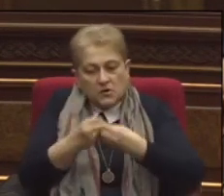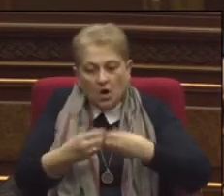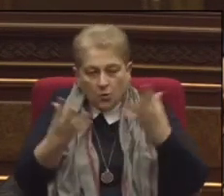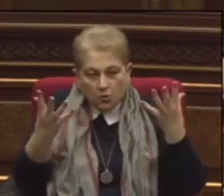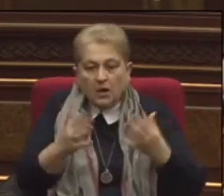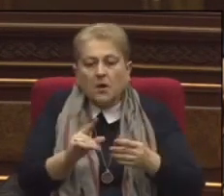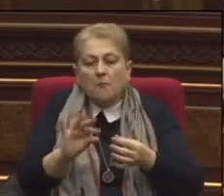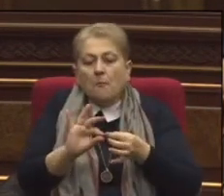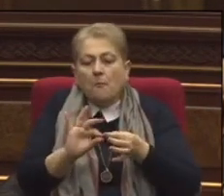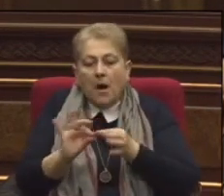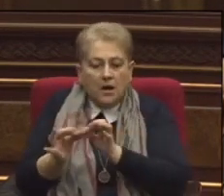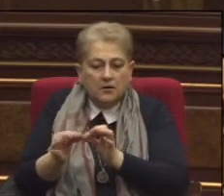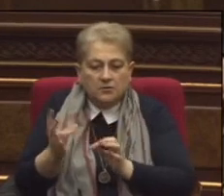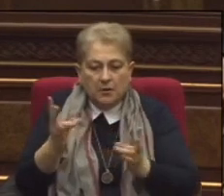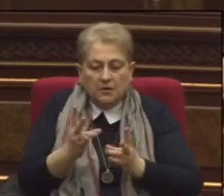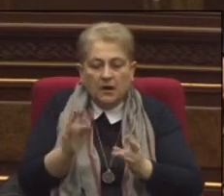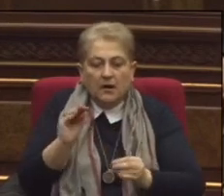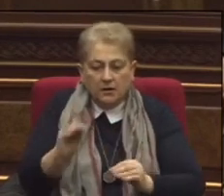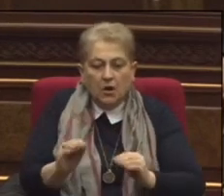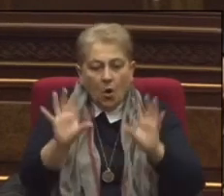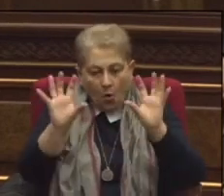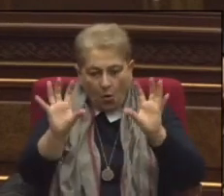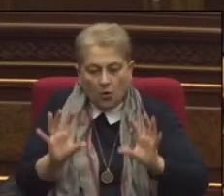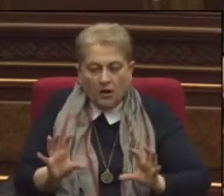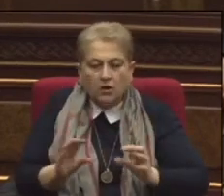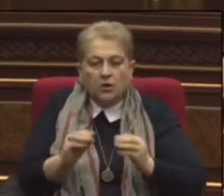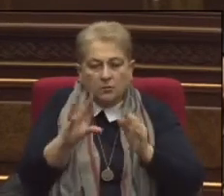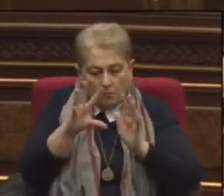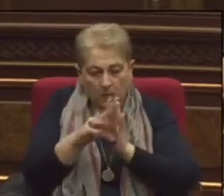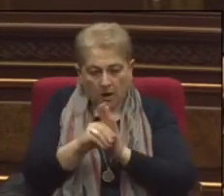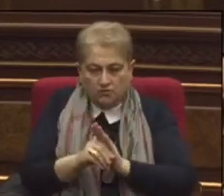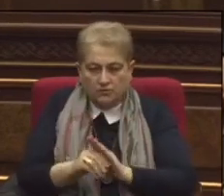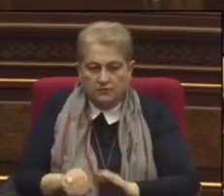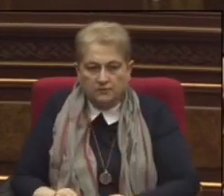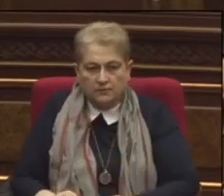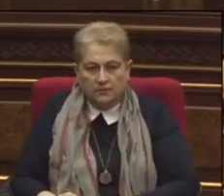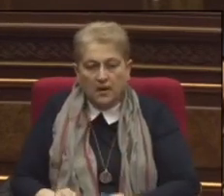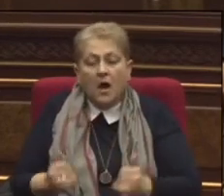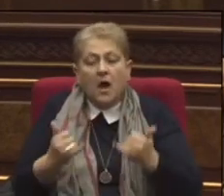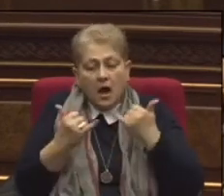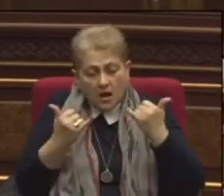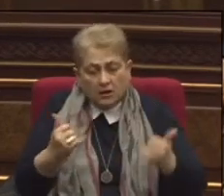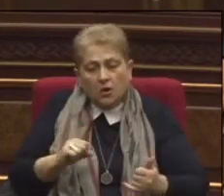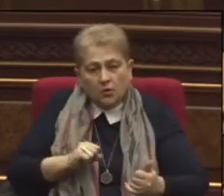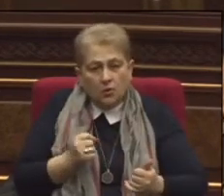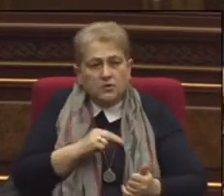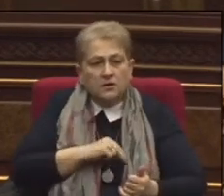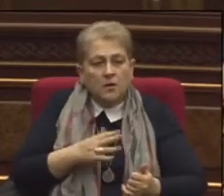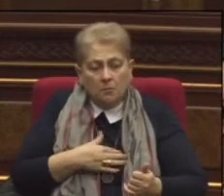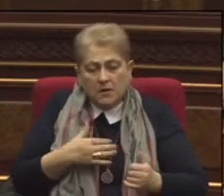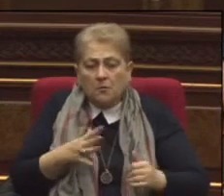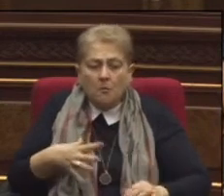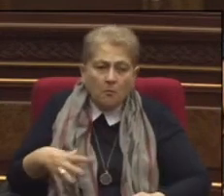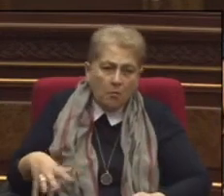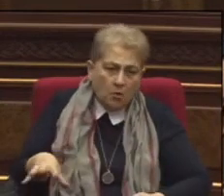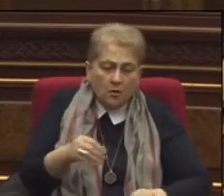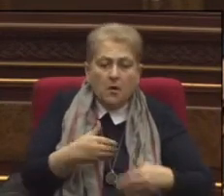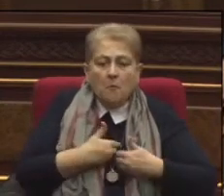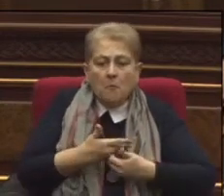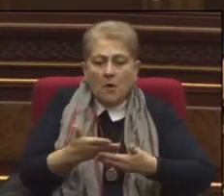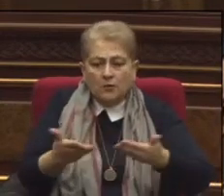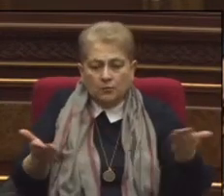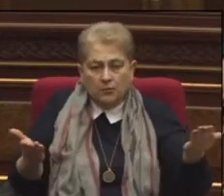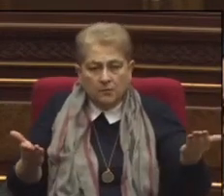մշակութային բաղադրիչ պետք է դրված լինի օրենքի սույն նախագծում։ Հարգելի գործընկերներ, մեզ բոլորիս մաղթում